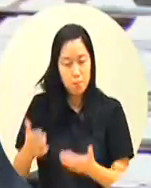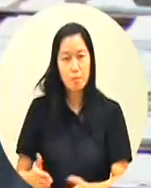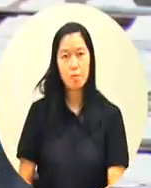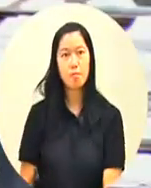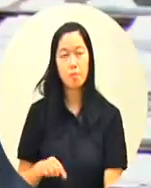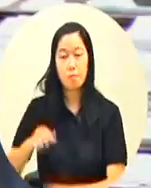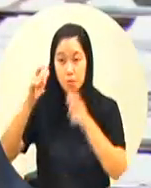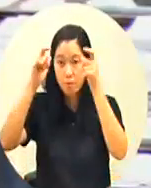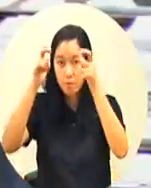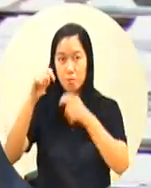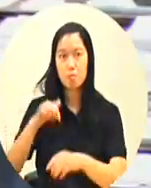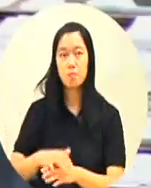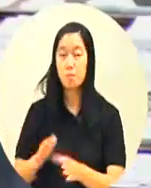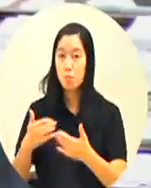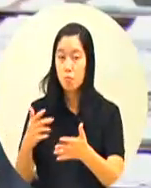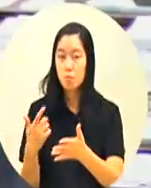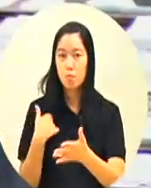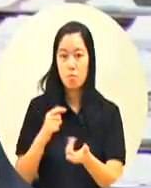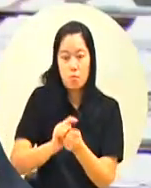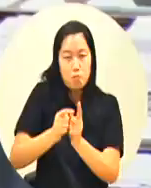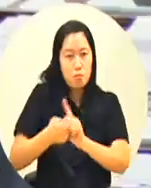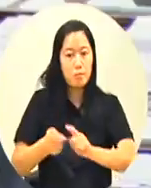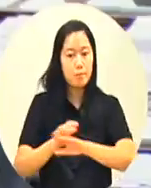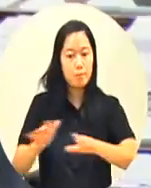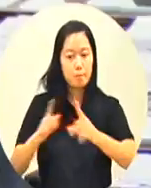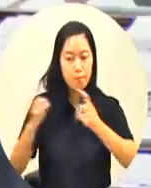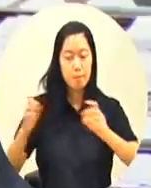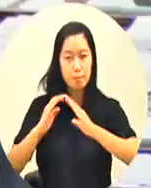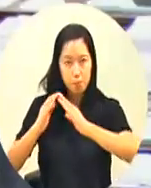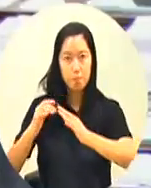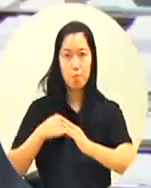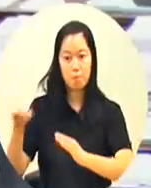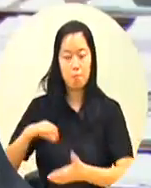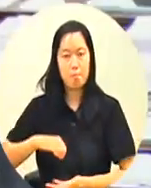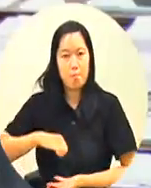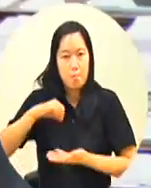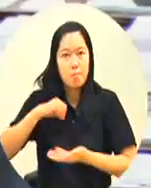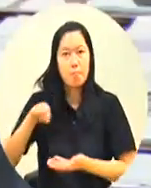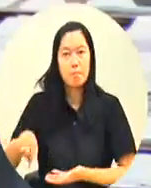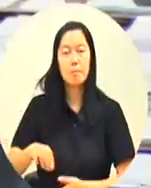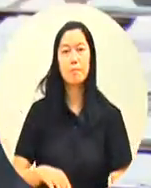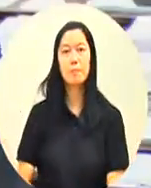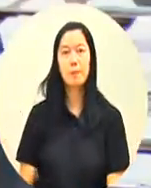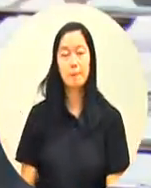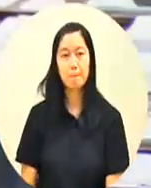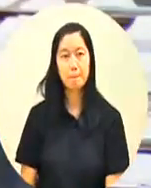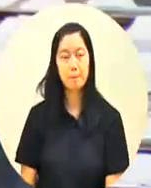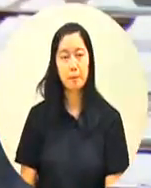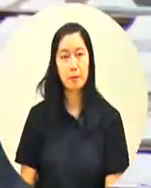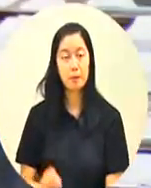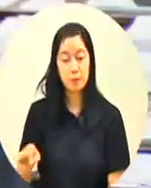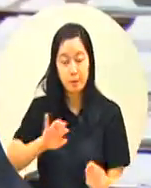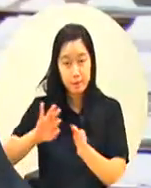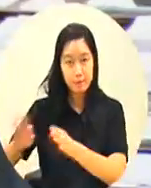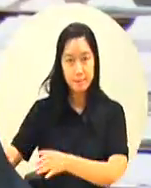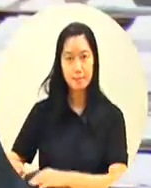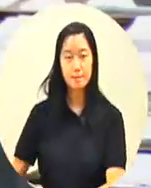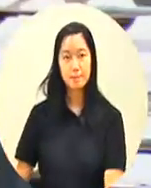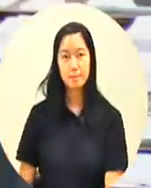们高雄就能不能成为一个安全城市，其实大家最担心的其实是这个部分了。那另外其